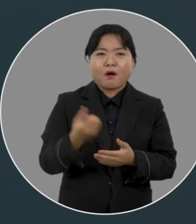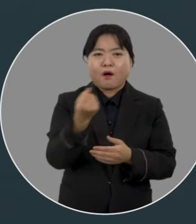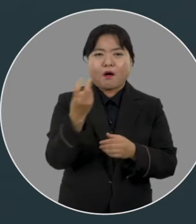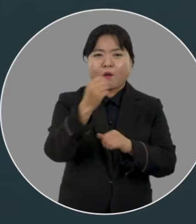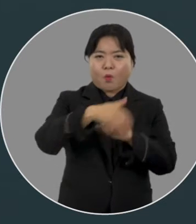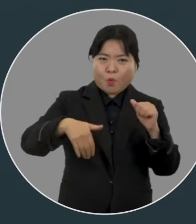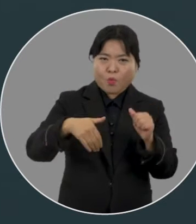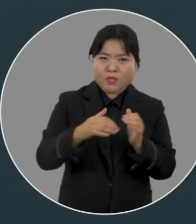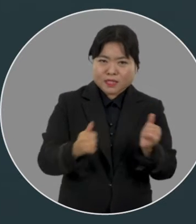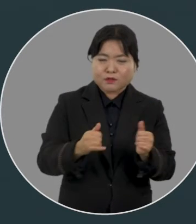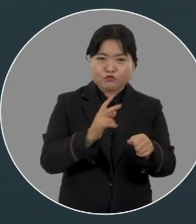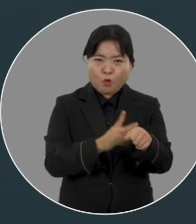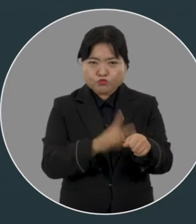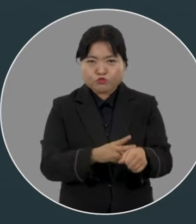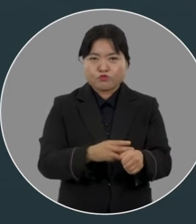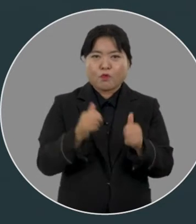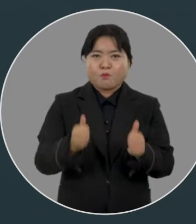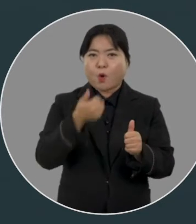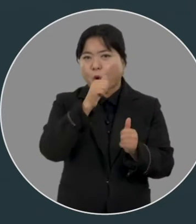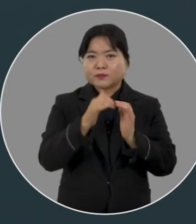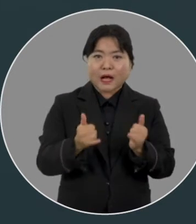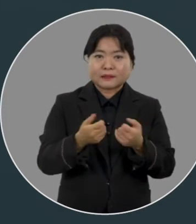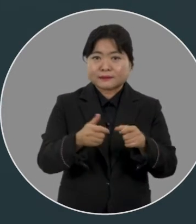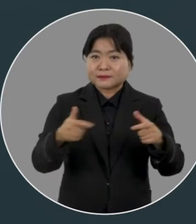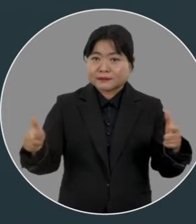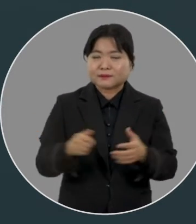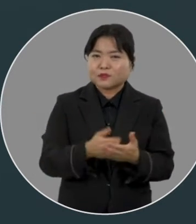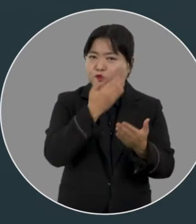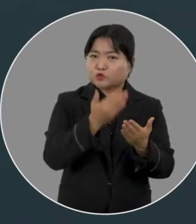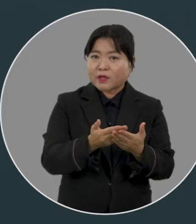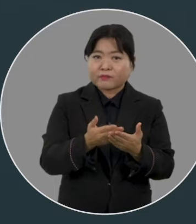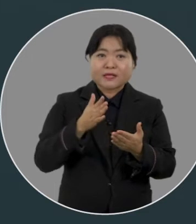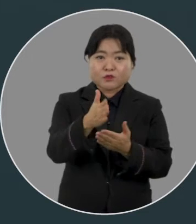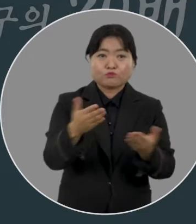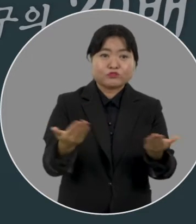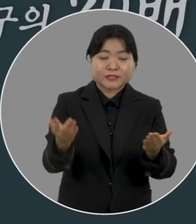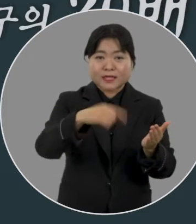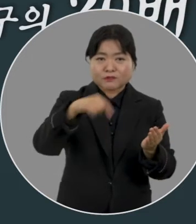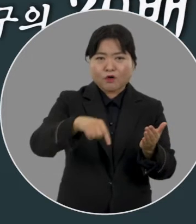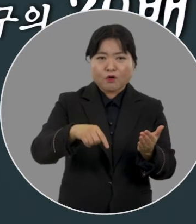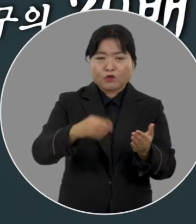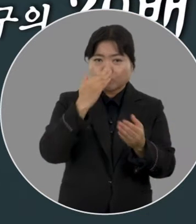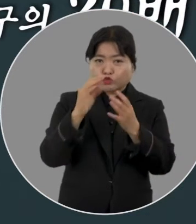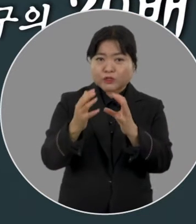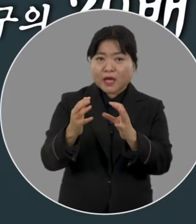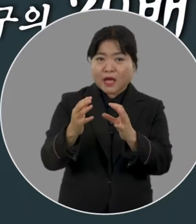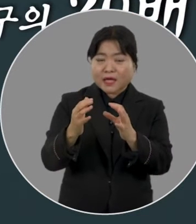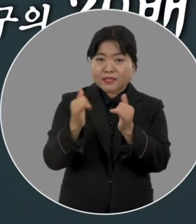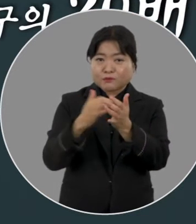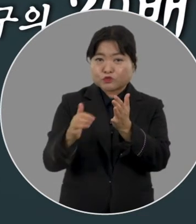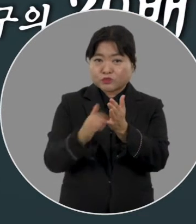언론인, 교수, 변호사 등등 이런 그 핵심 전문직에서 유대인 인구에